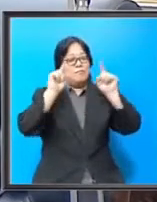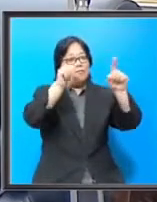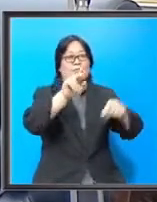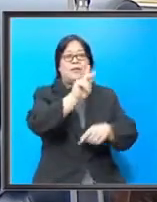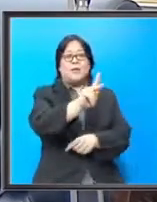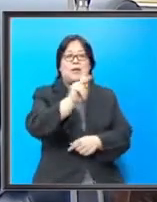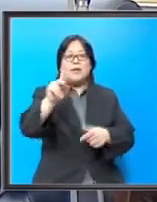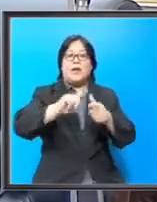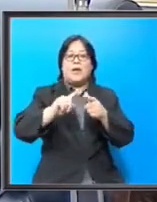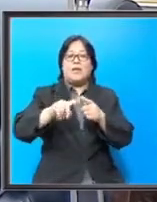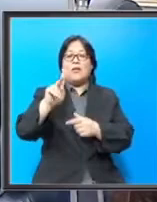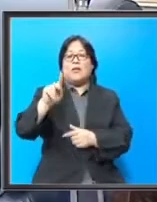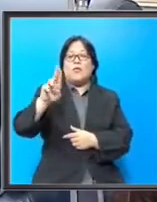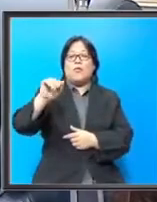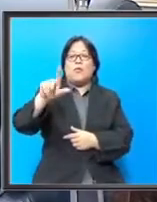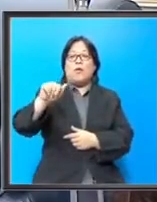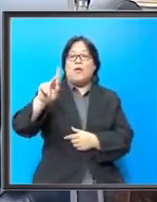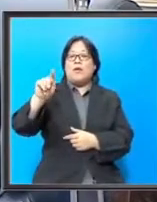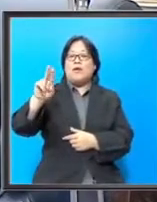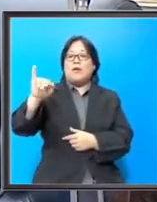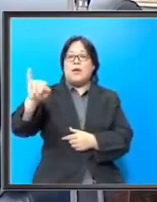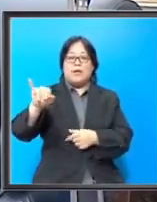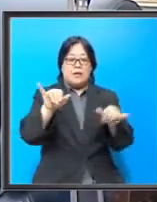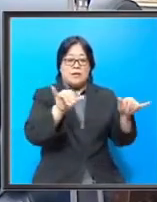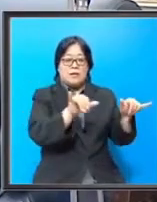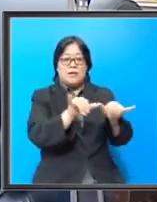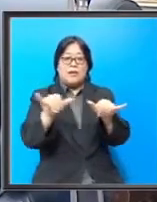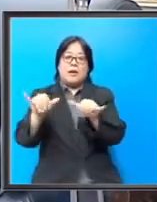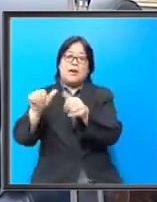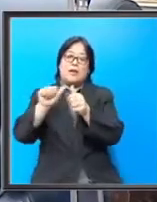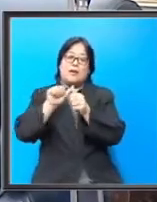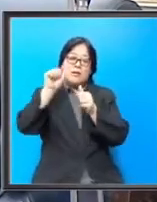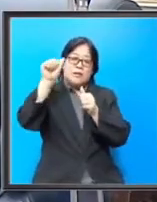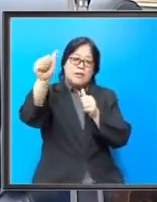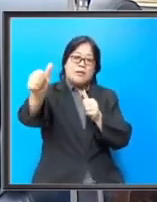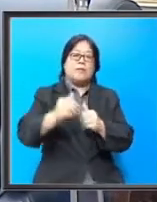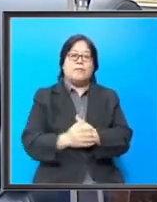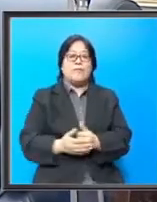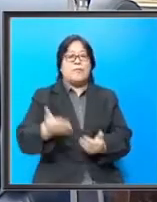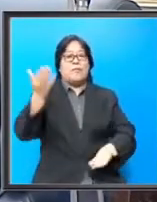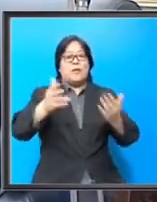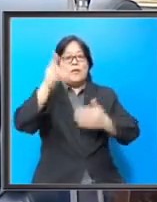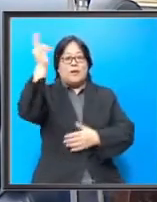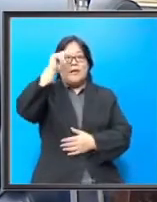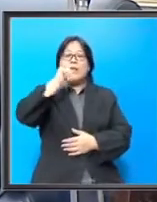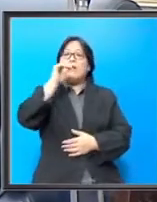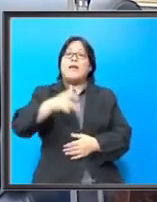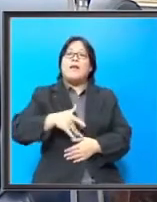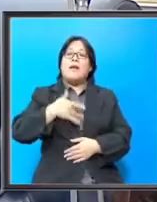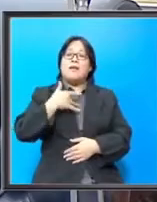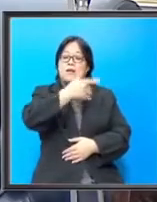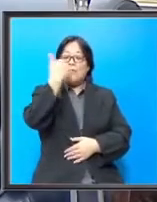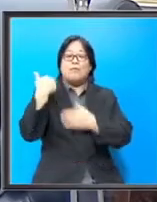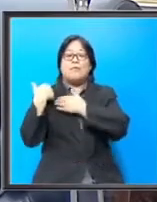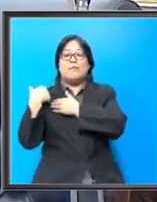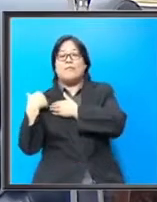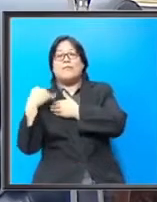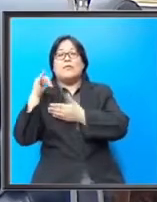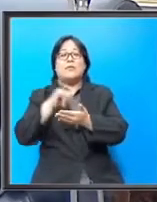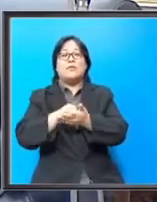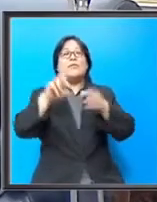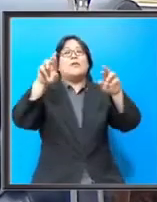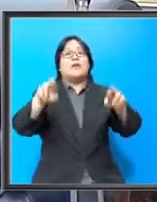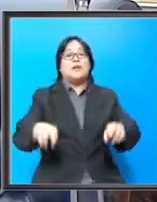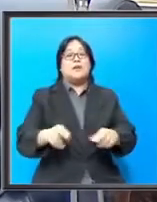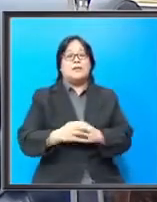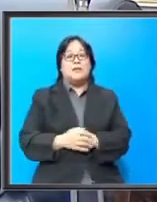ataupun pergi ke Kuala krai jarak yang begitu jauh mungkin kerajaan tidak segenap bebanan ini dipikul